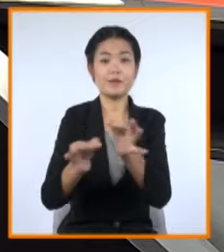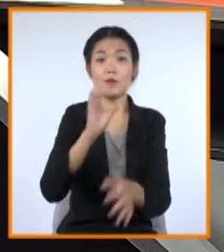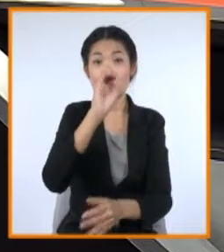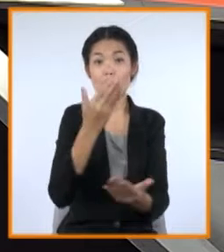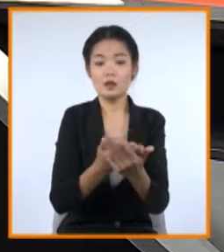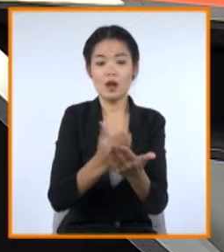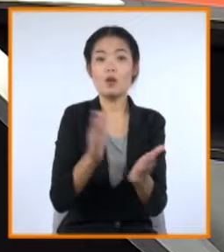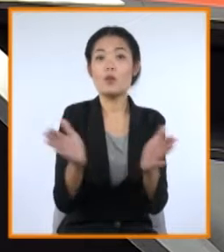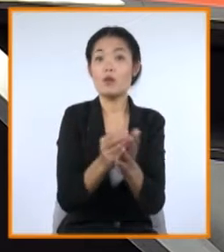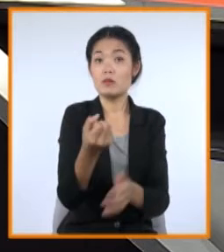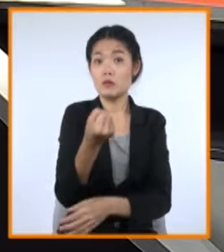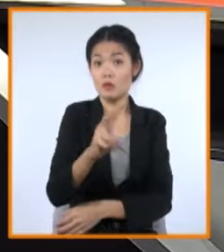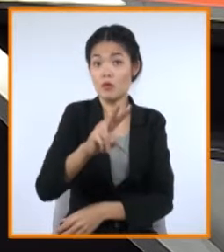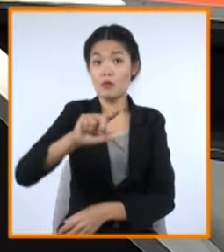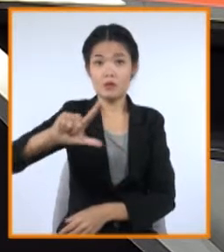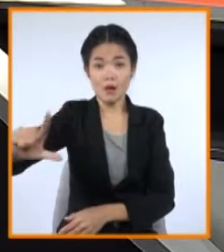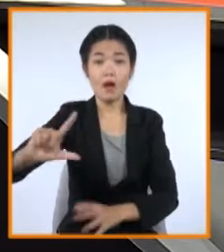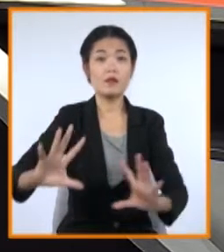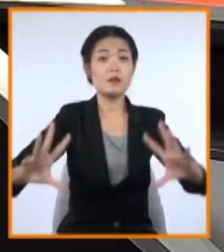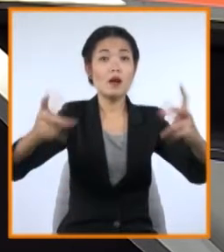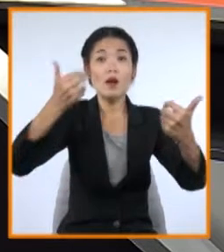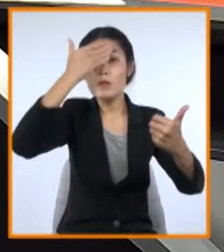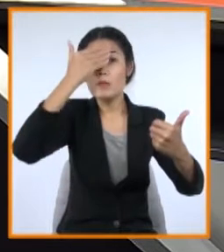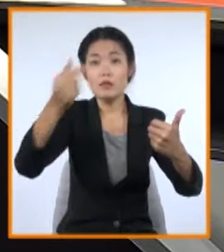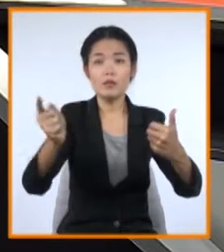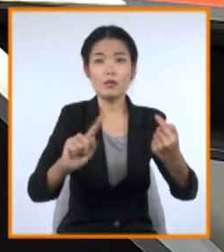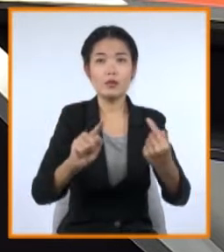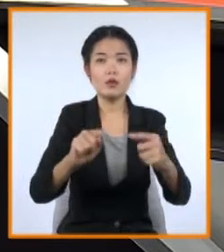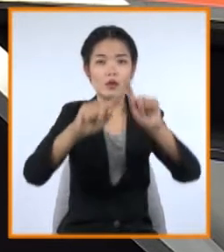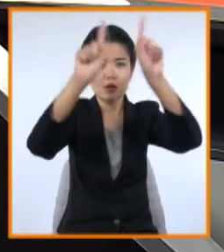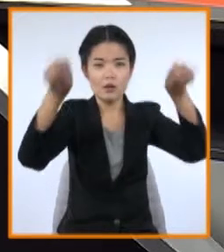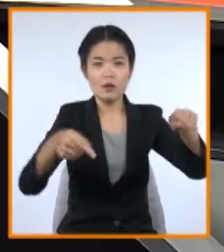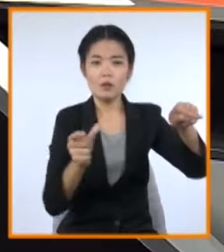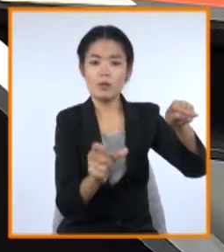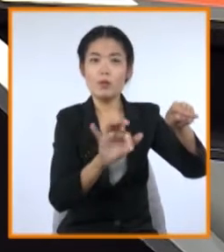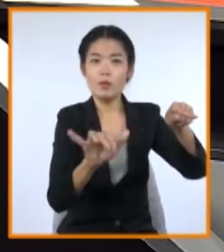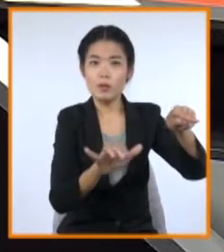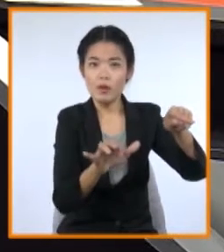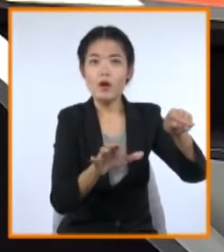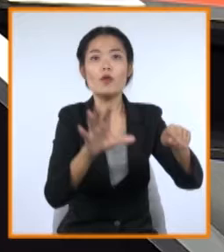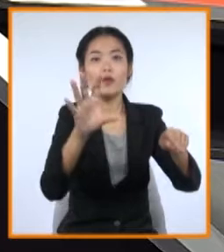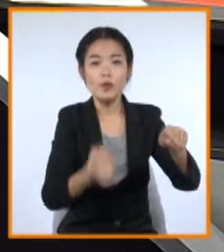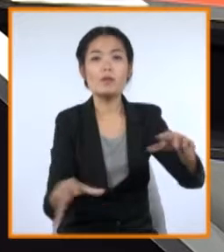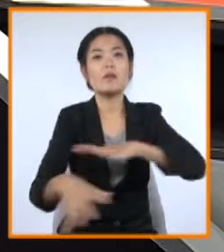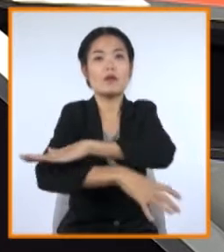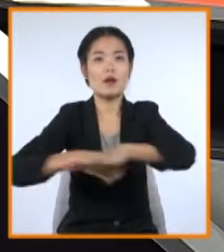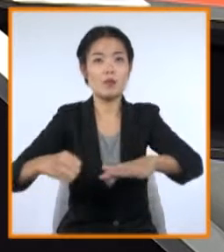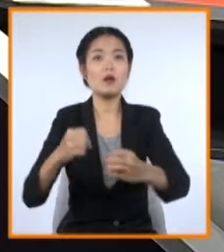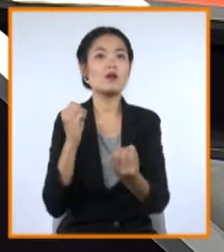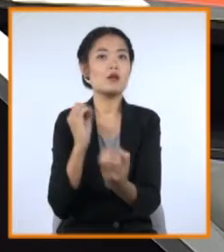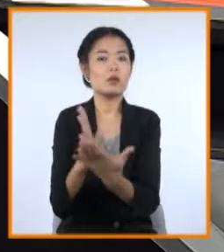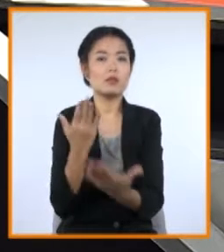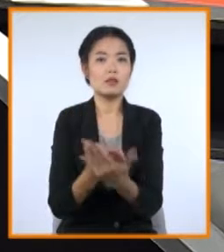งินทั้ง12ล้านบาทนี้หายไปจากการที่ถูกโจรกรรมตู้ ATM ด้วยโปรแกรม malware ค่ะซึ่งไม่กระทบ